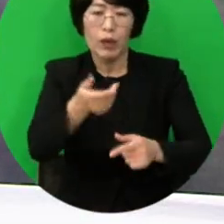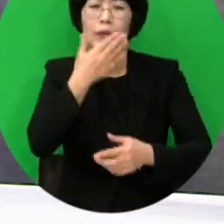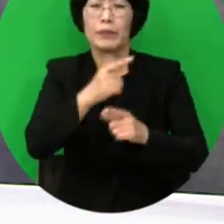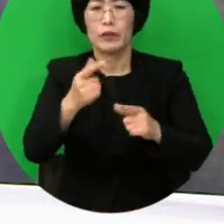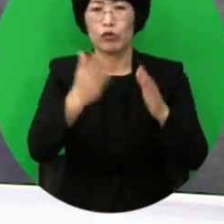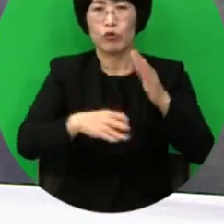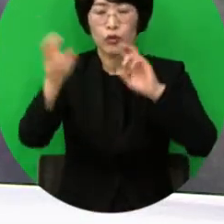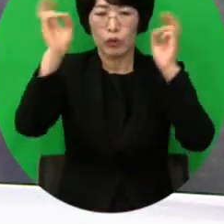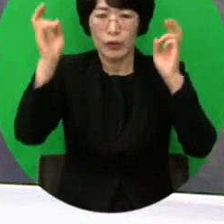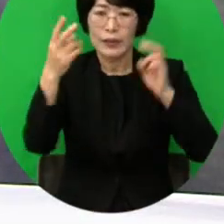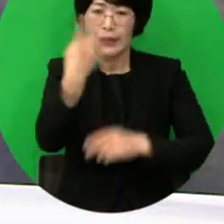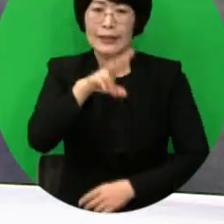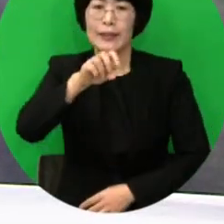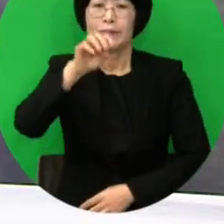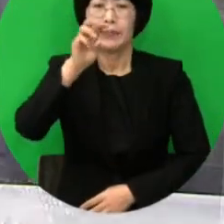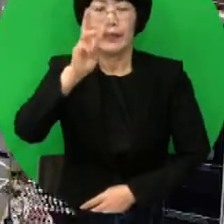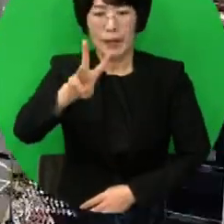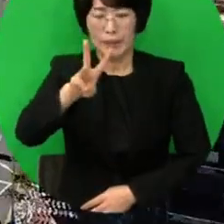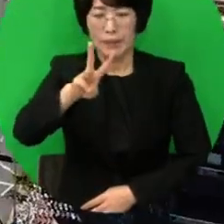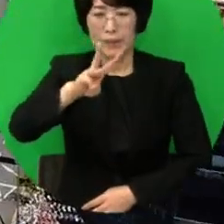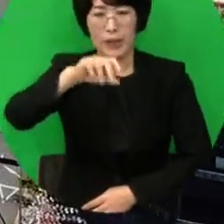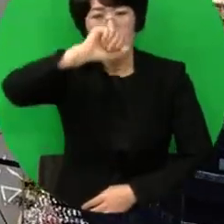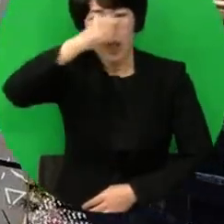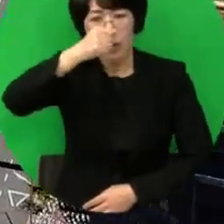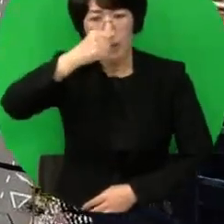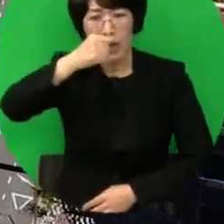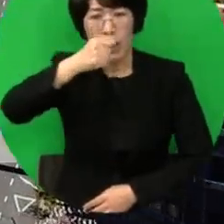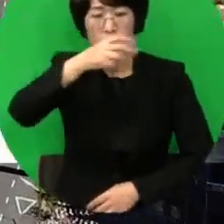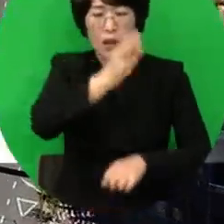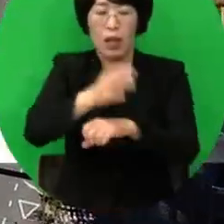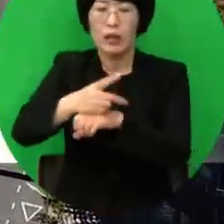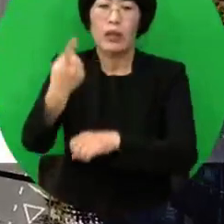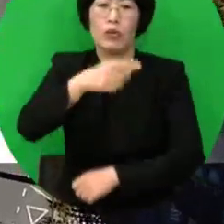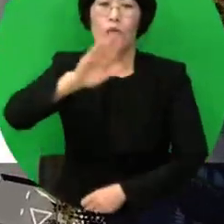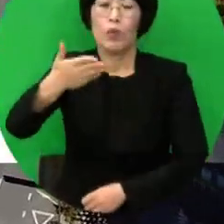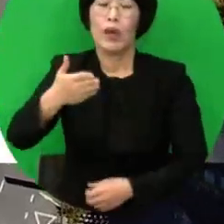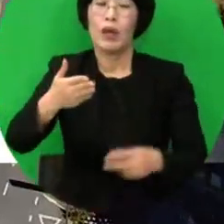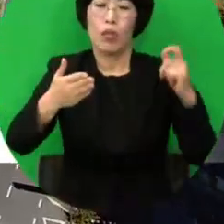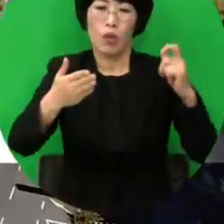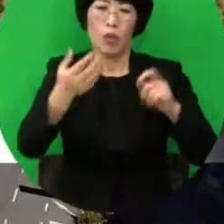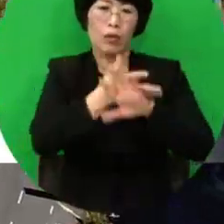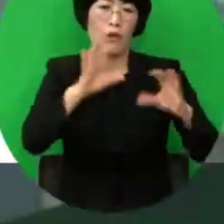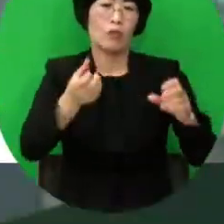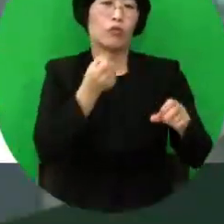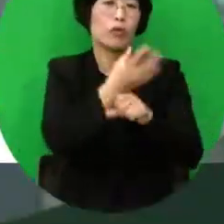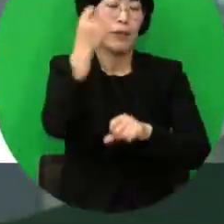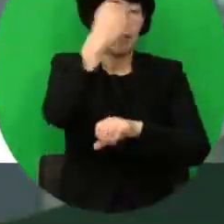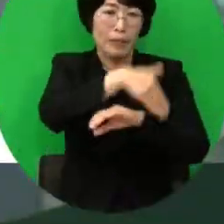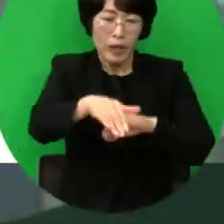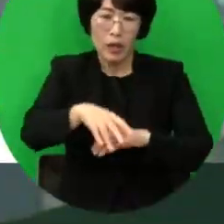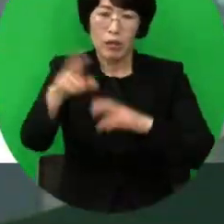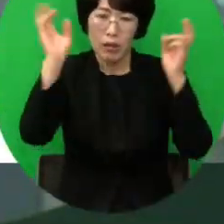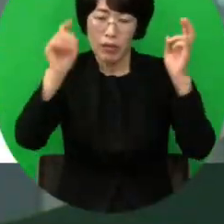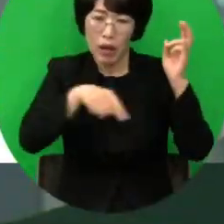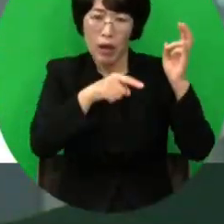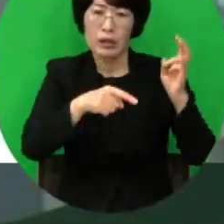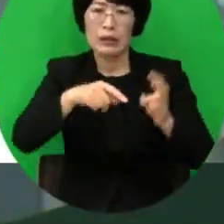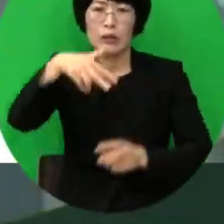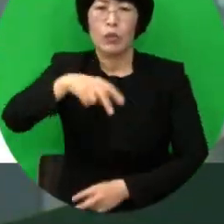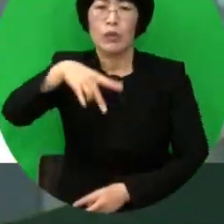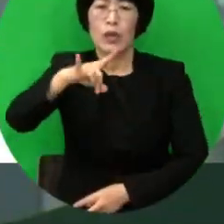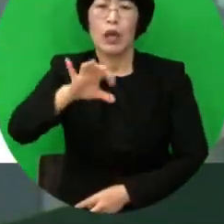한국농수산식품유통공사는 2023년산 수매 양파 1,900톤을 해외로 수출합니다. 유통공사는 조생종